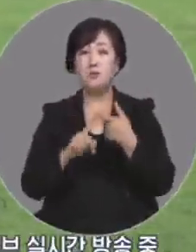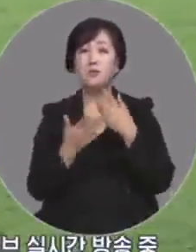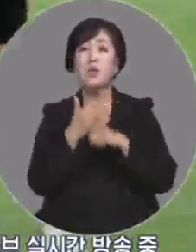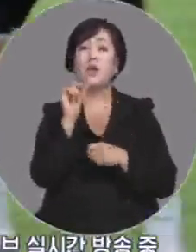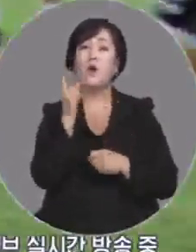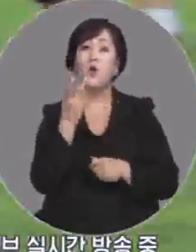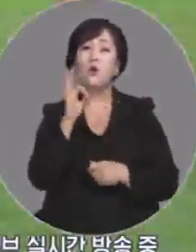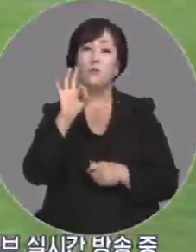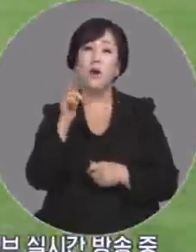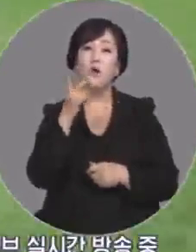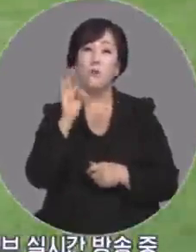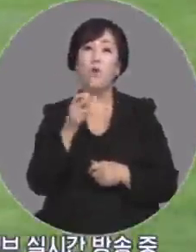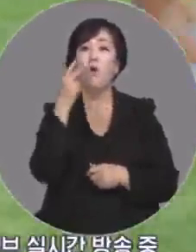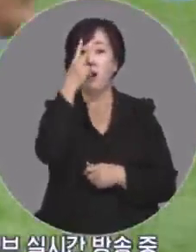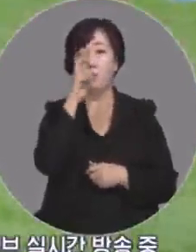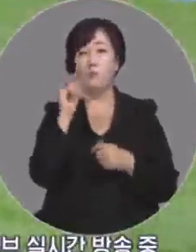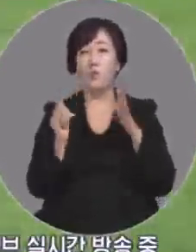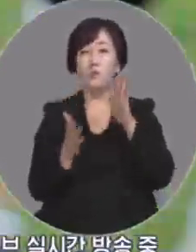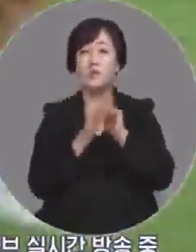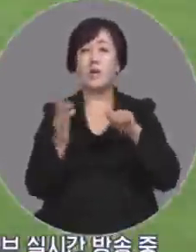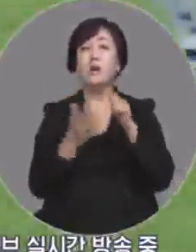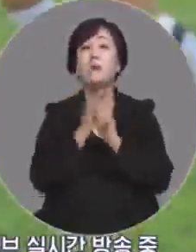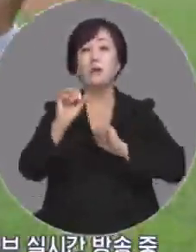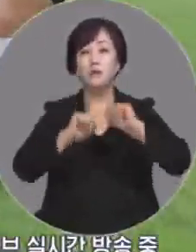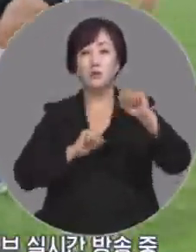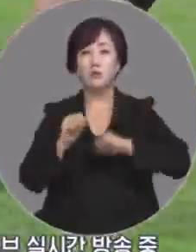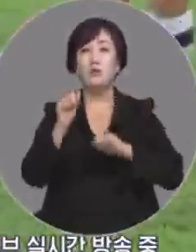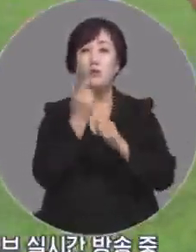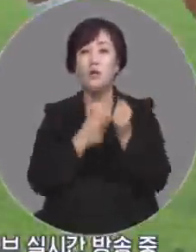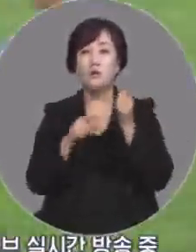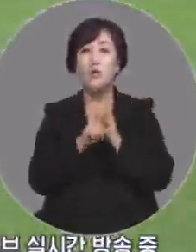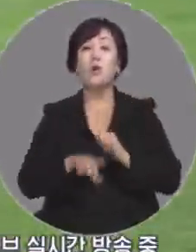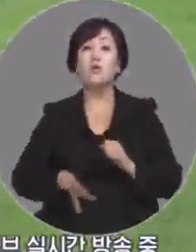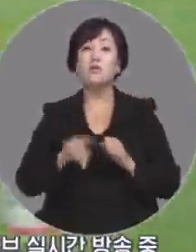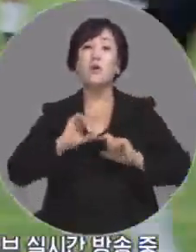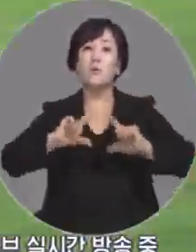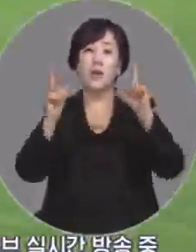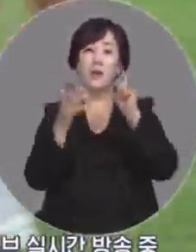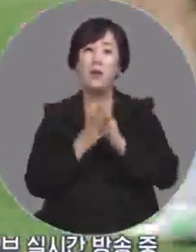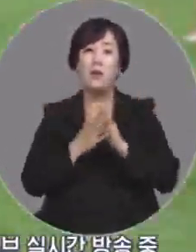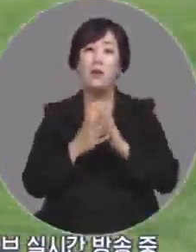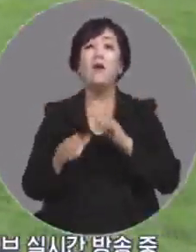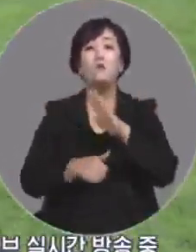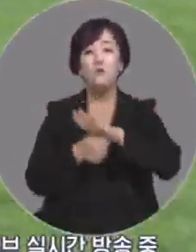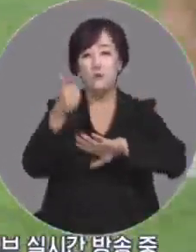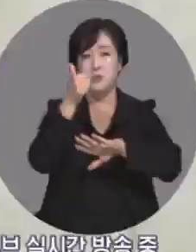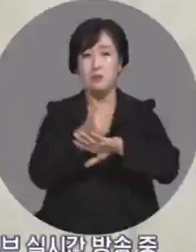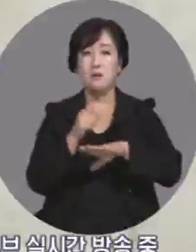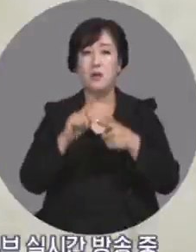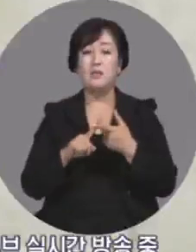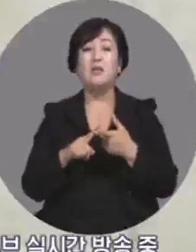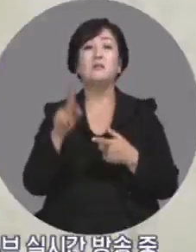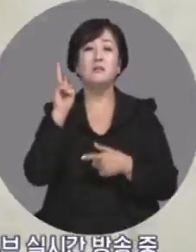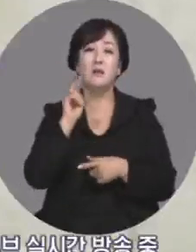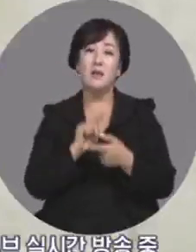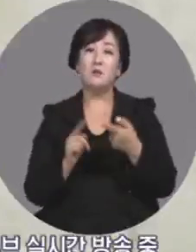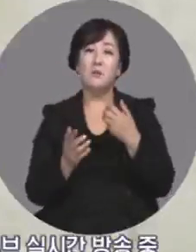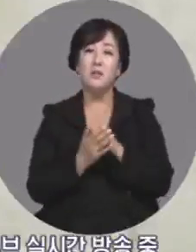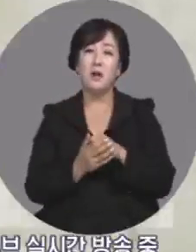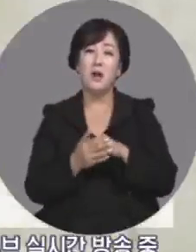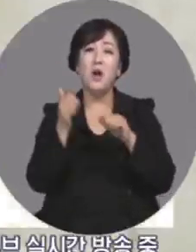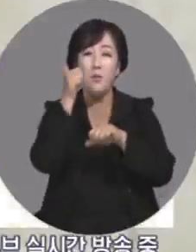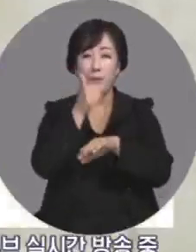홍명보 감독은 홍염 축구를 바탕으로 부임 첫 해 우승컵을 든다는 전략입니다. 막바지